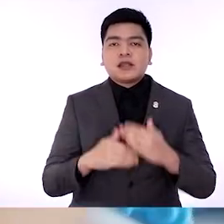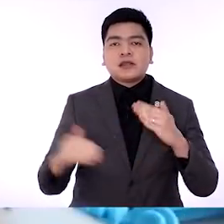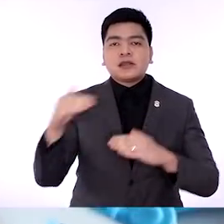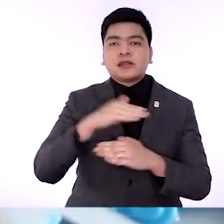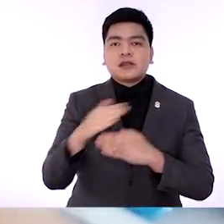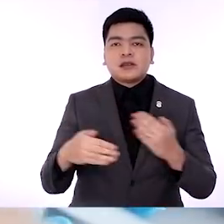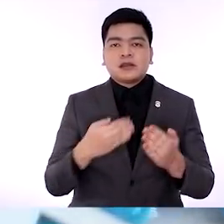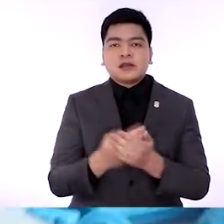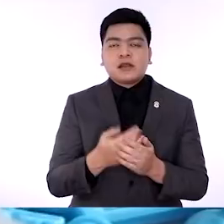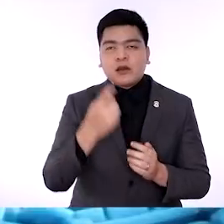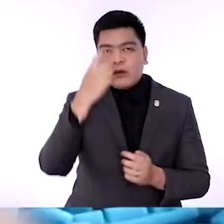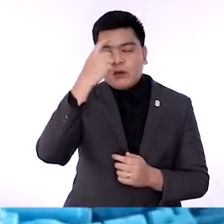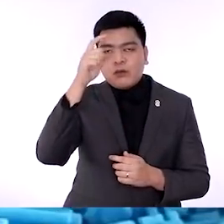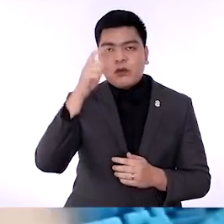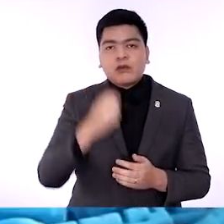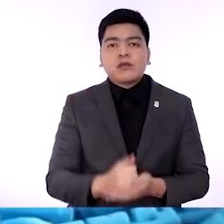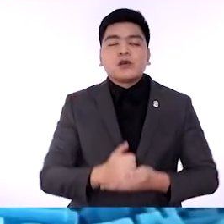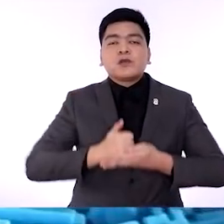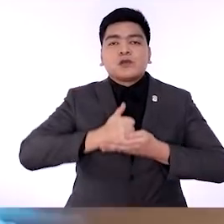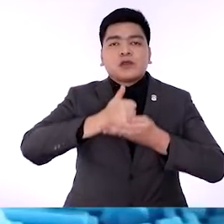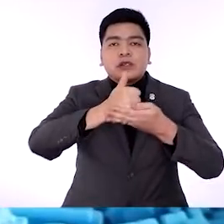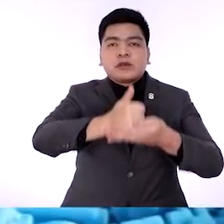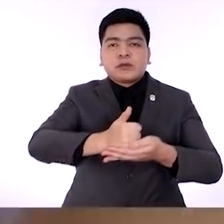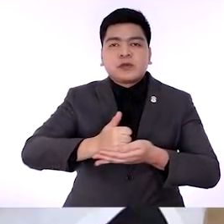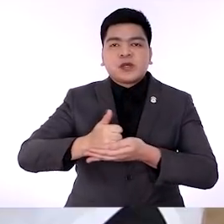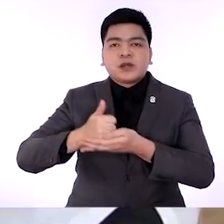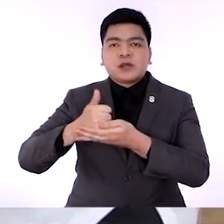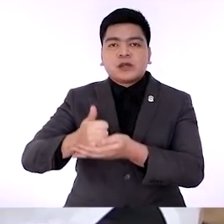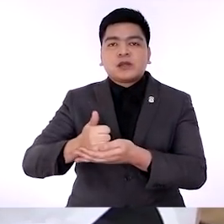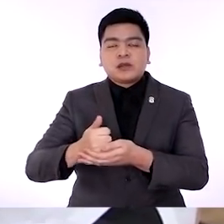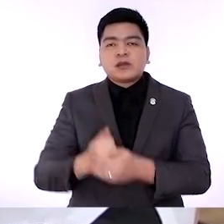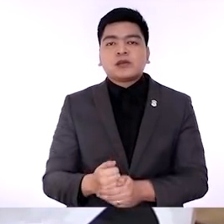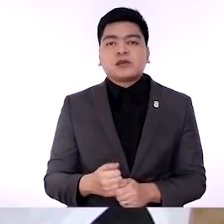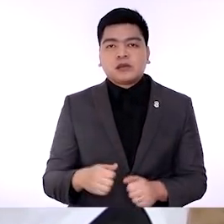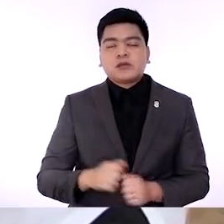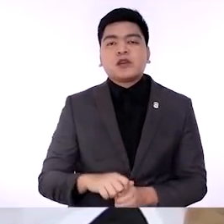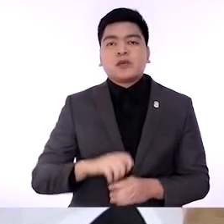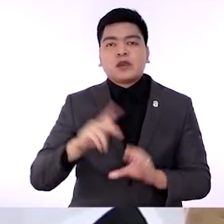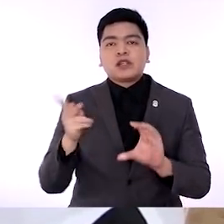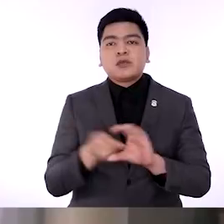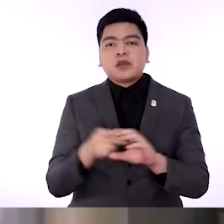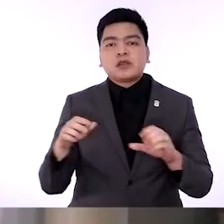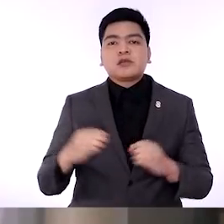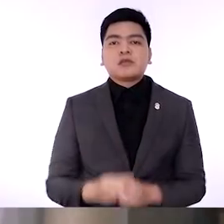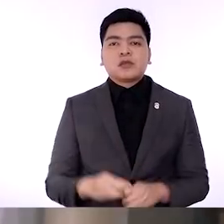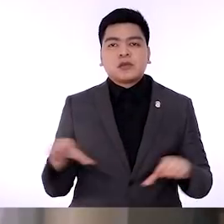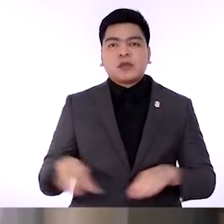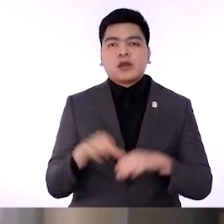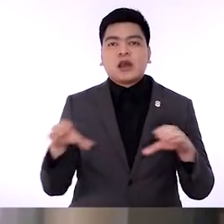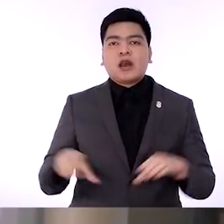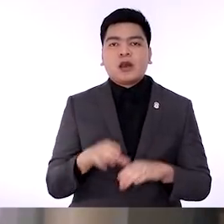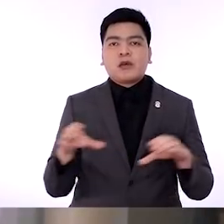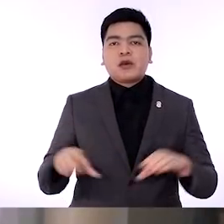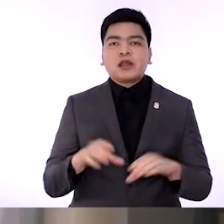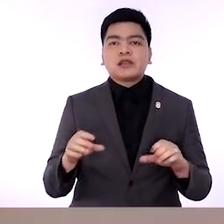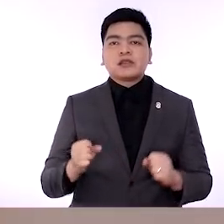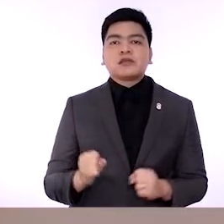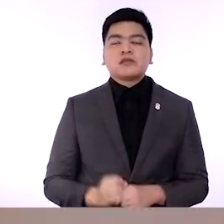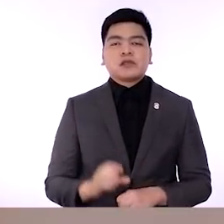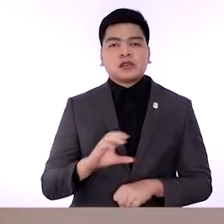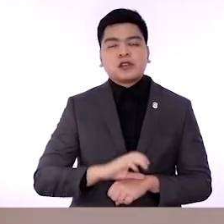lahat ay para makatulong tayo sa gawain po ng Iglesia sa pangunguna po ng